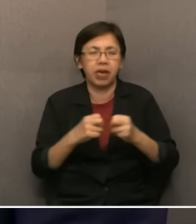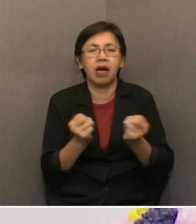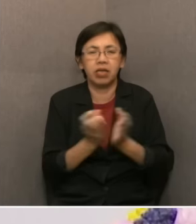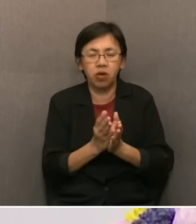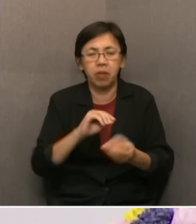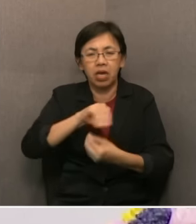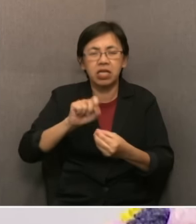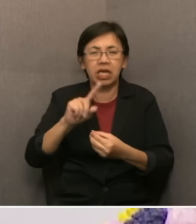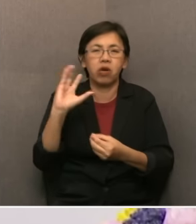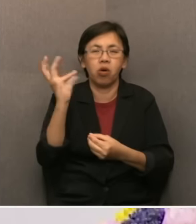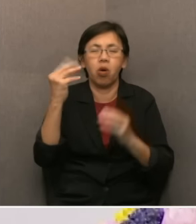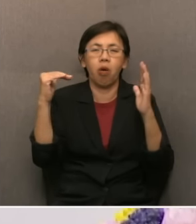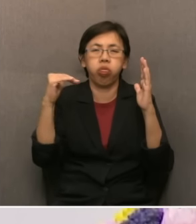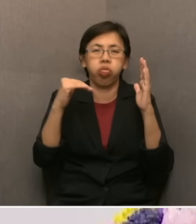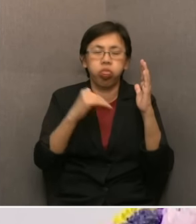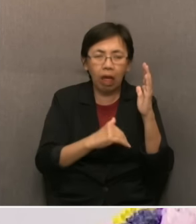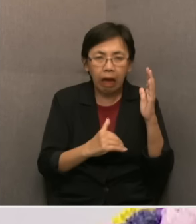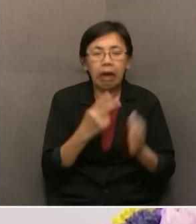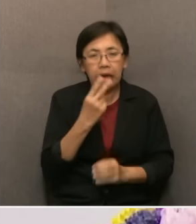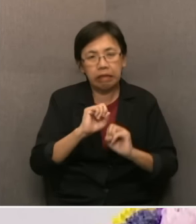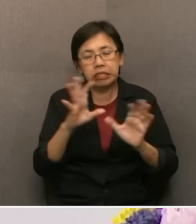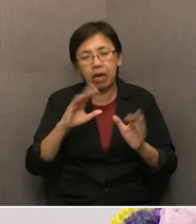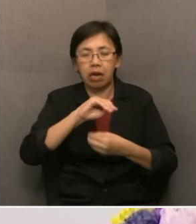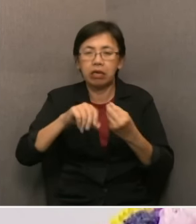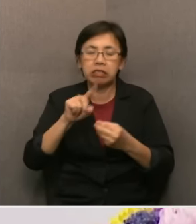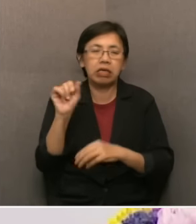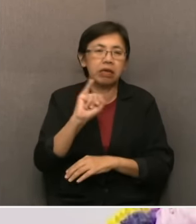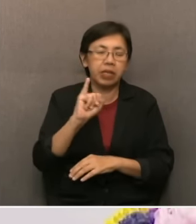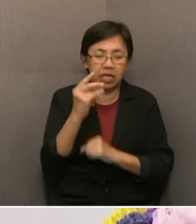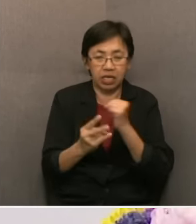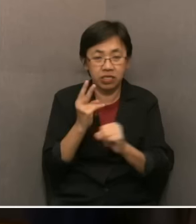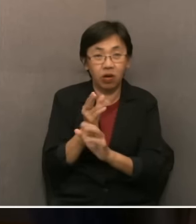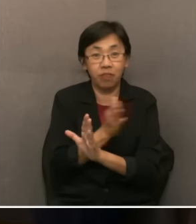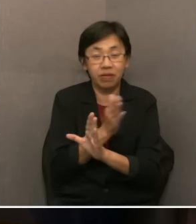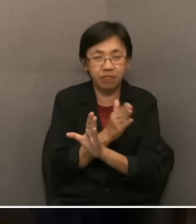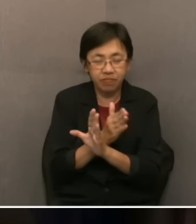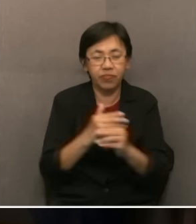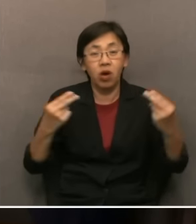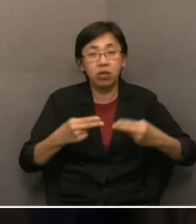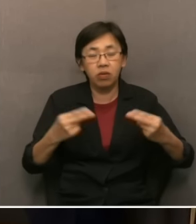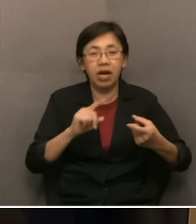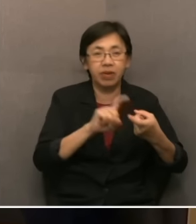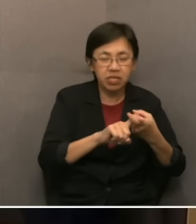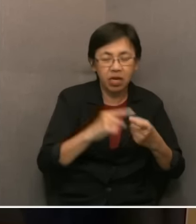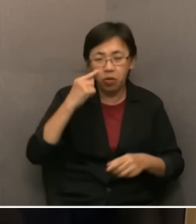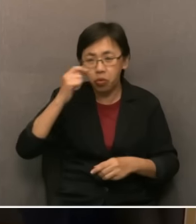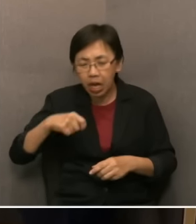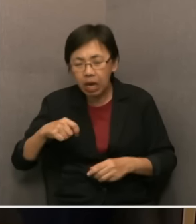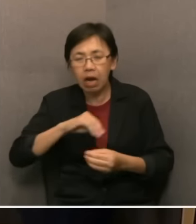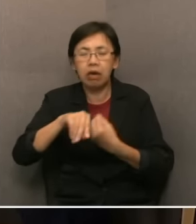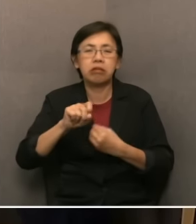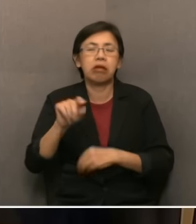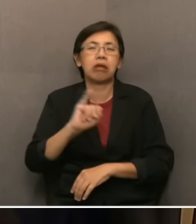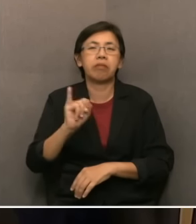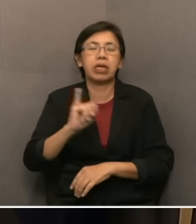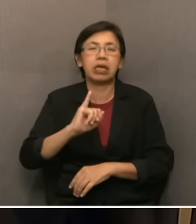เศรษฐกิจโลกซึ่งเราก็จะเห็นผลมันมาอยู่แล้วในช่วง 2ปีที่ผ่านมาที่เกิดสงครามรัสเซียยูเครนนะคะโดยเฉพาะอย่างยิ่งคน